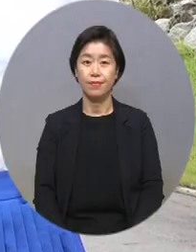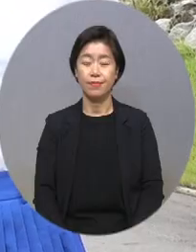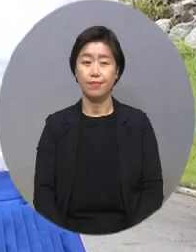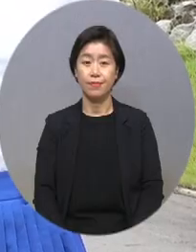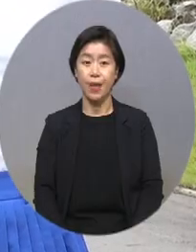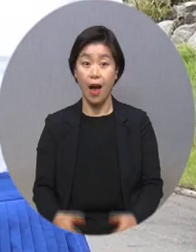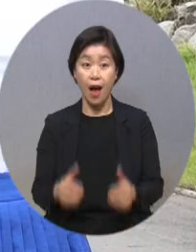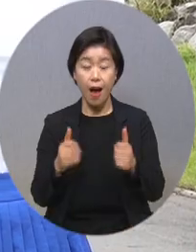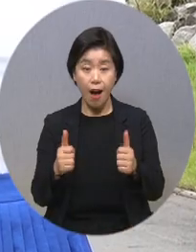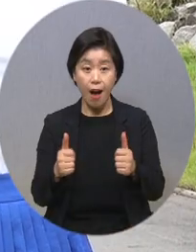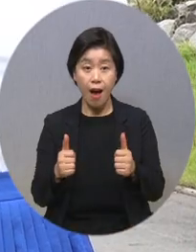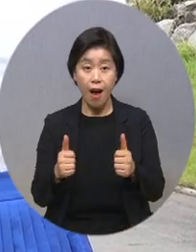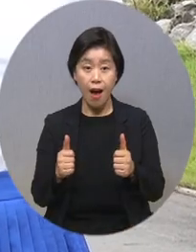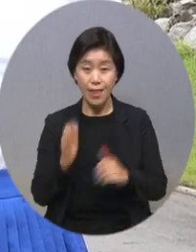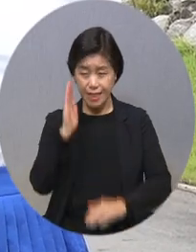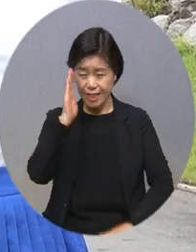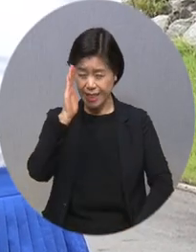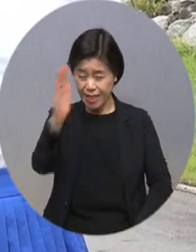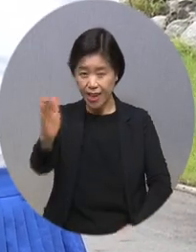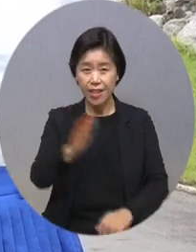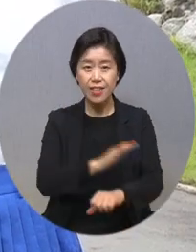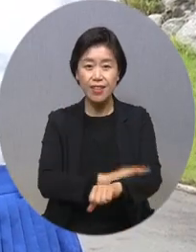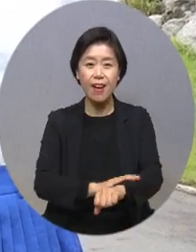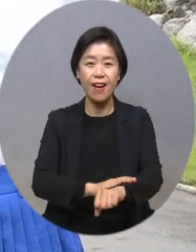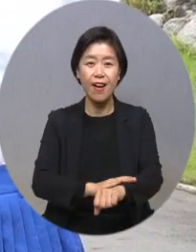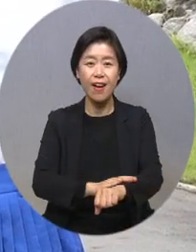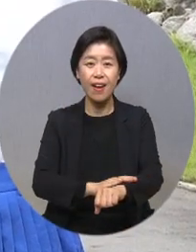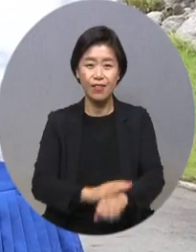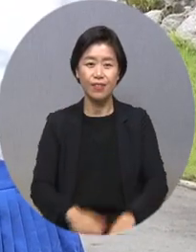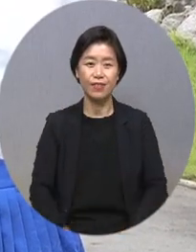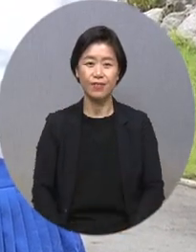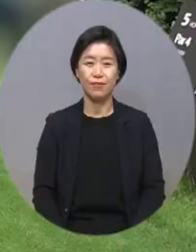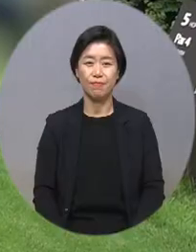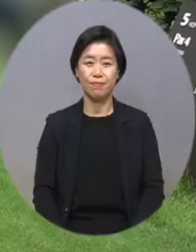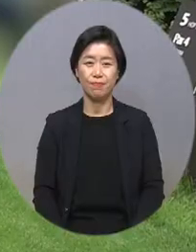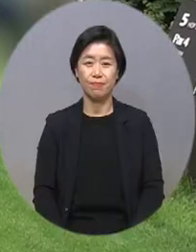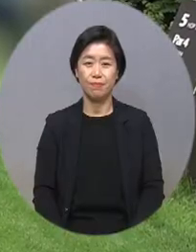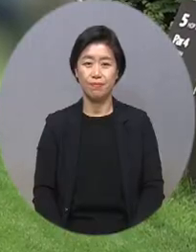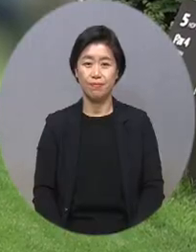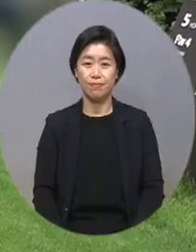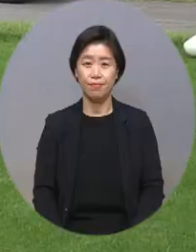굿샷! 와, 잘 스트레이트! 와! 와, 제대로 맞았다! 제대로 맞았어!